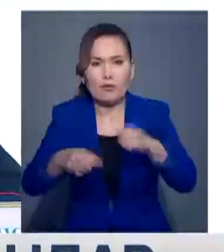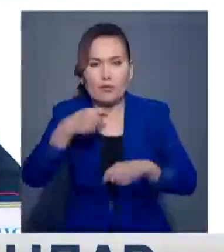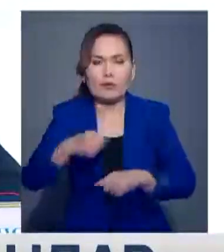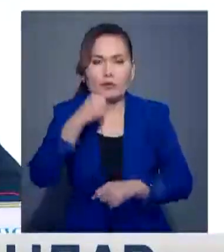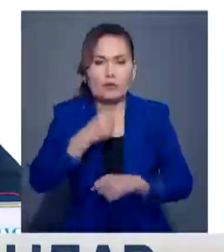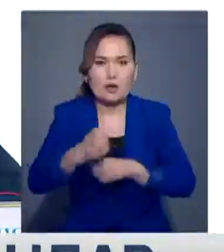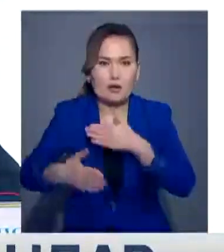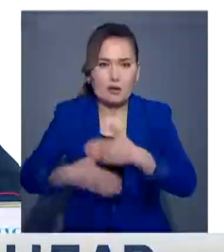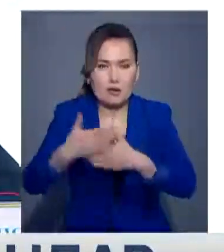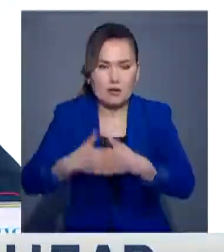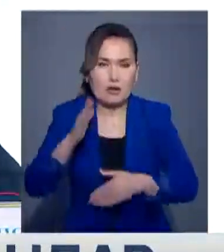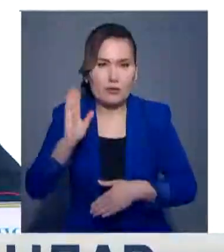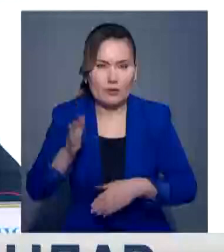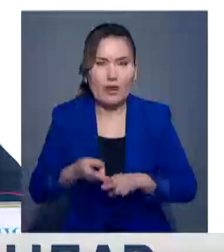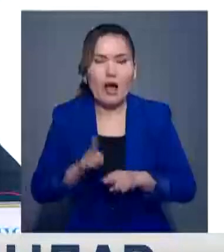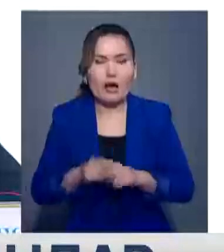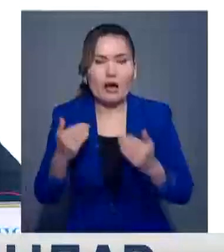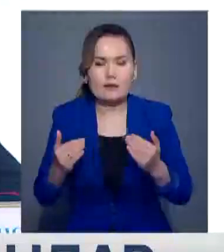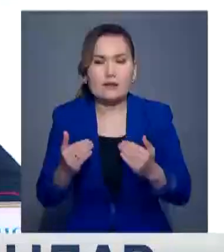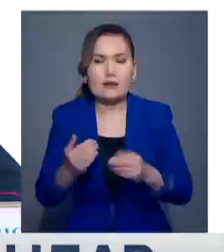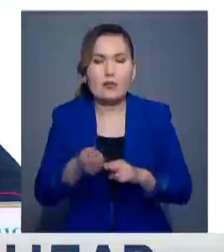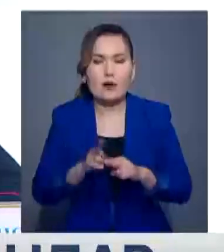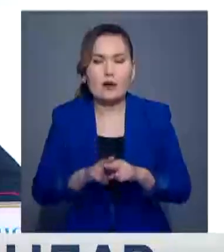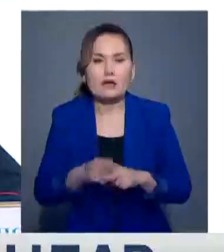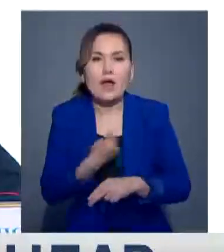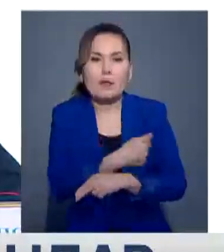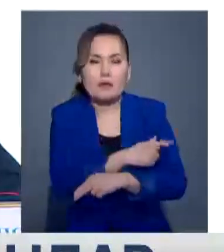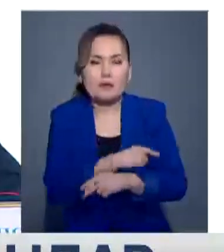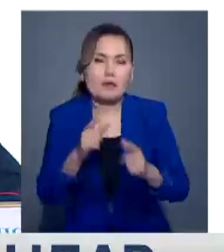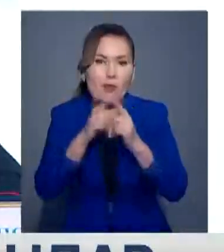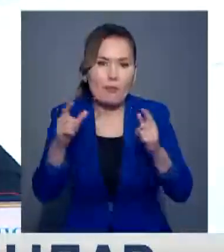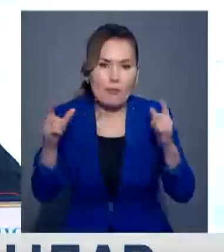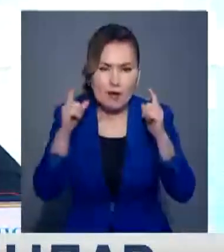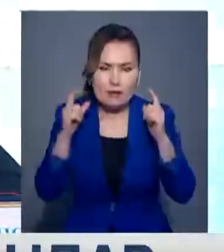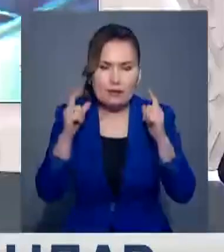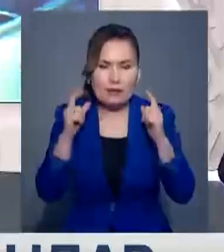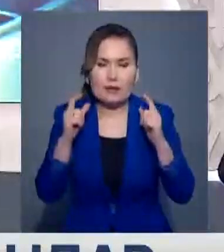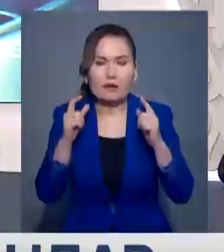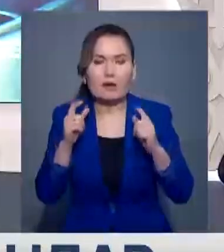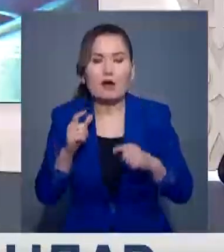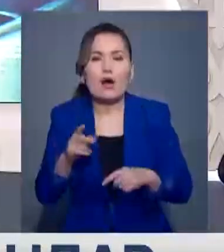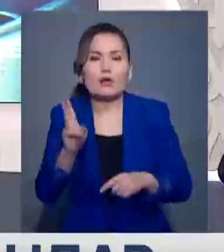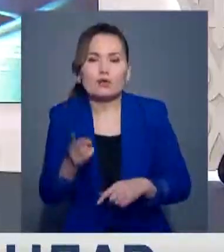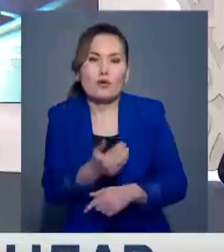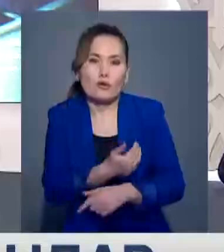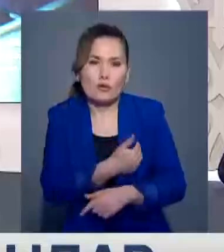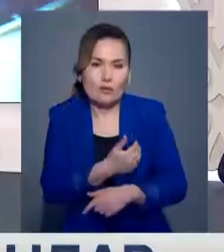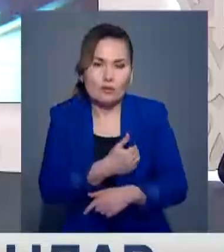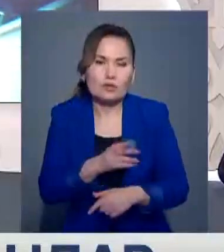қолданамыз. Қазіргі кезде медицина маска тағу, тақпау сұрақтар көп. Масканы тағу